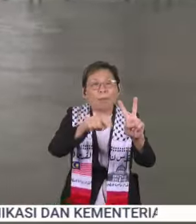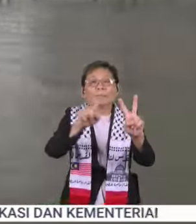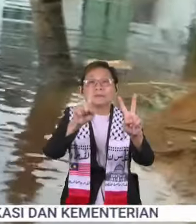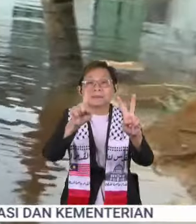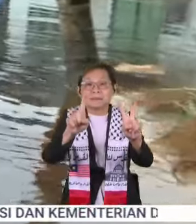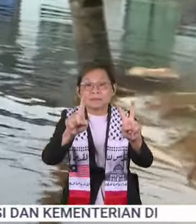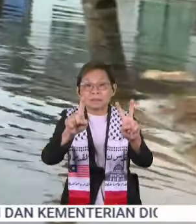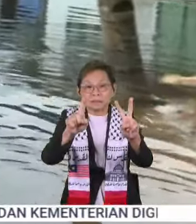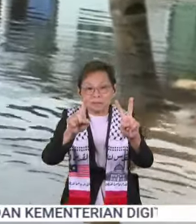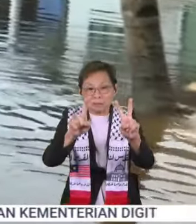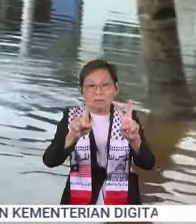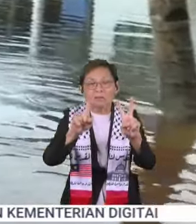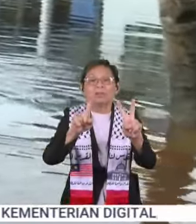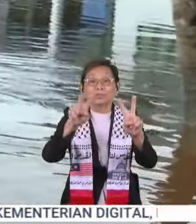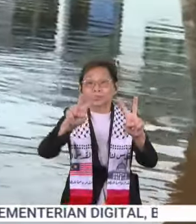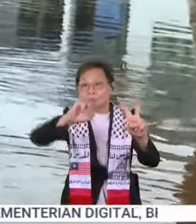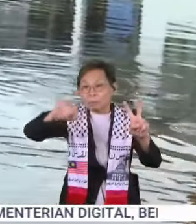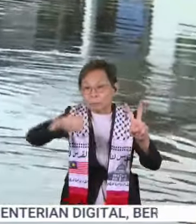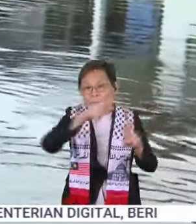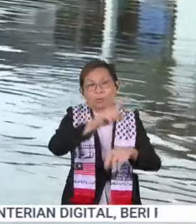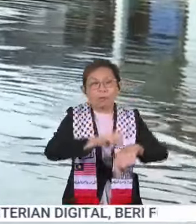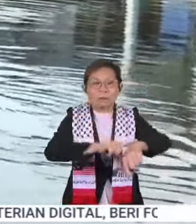penduduk pada satu-satu